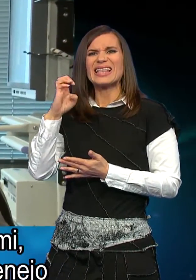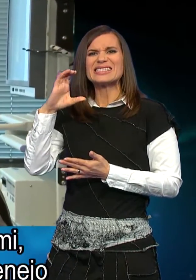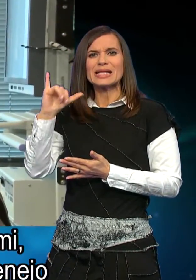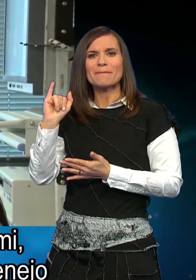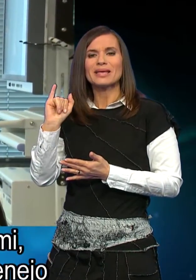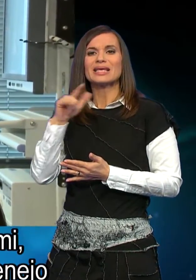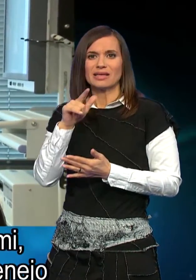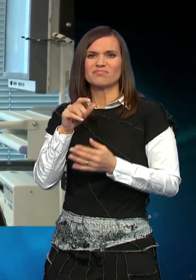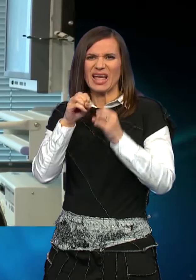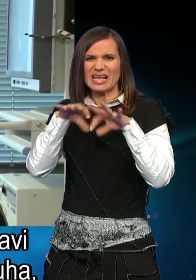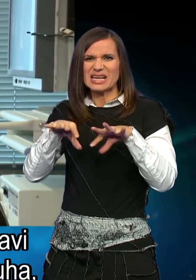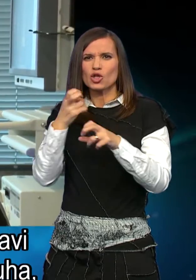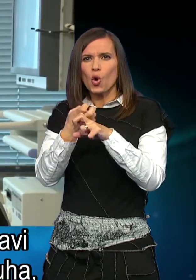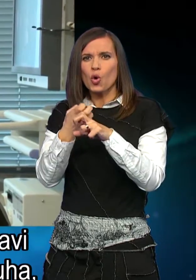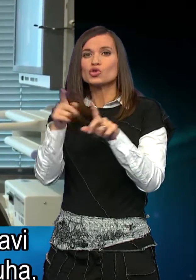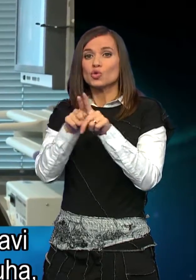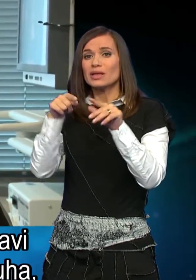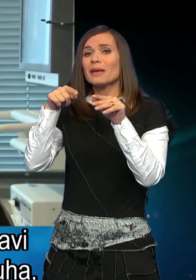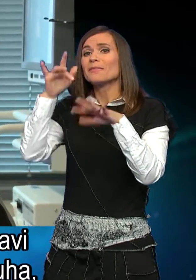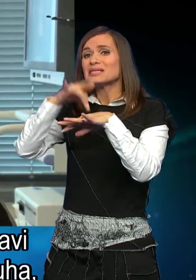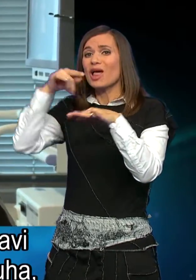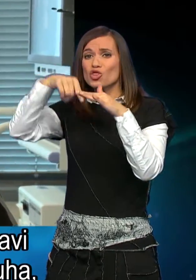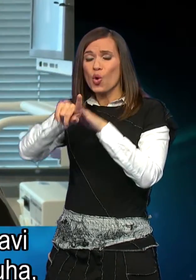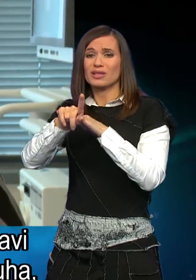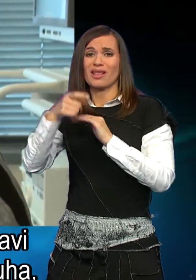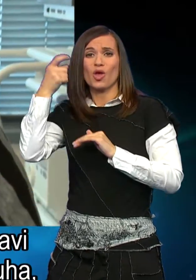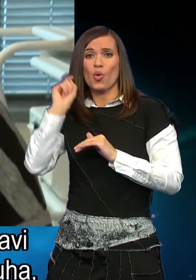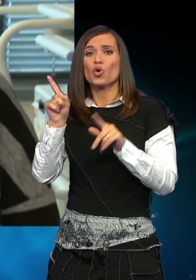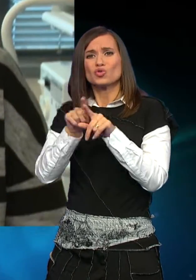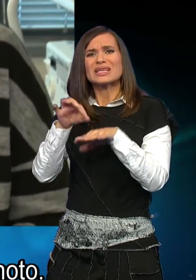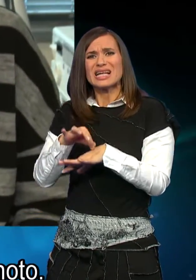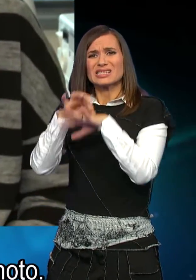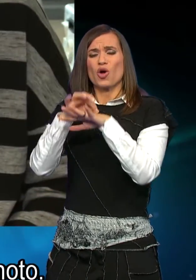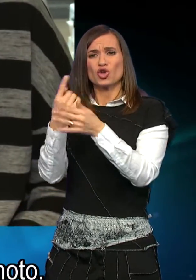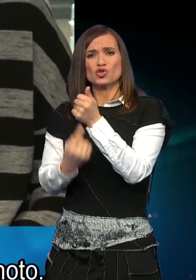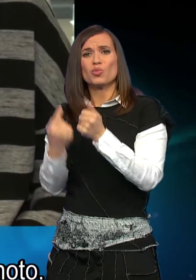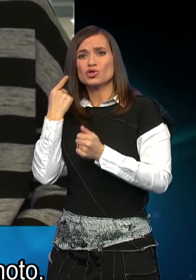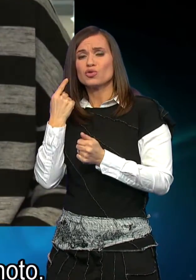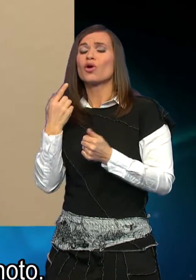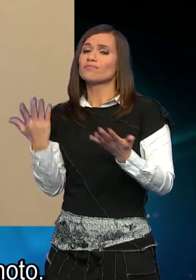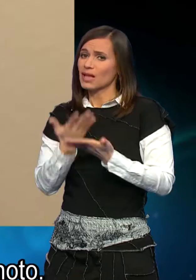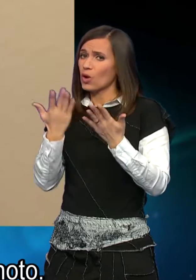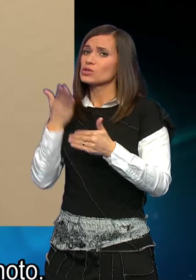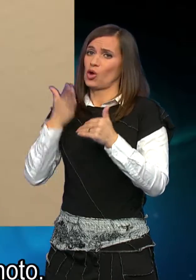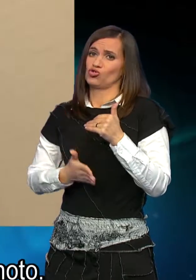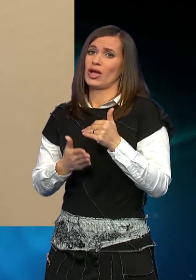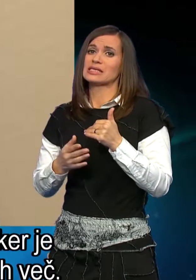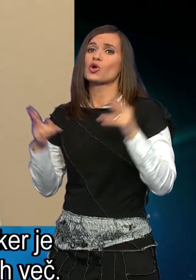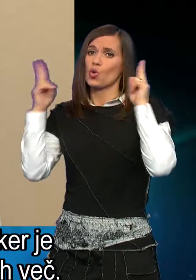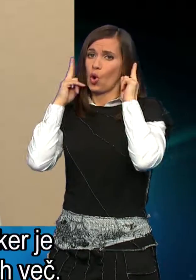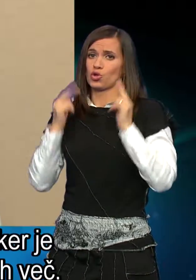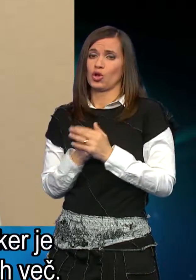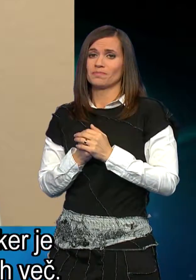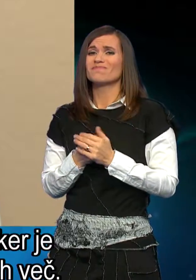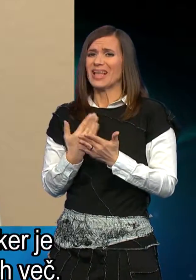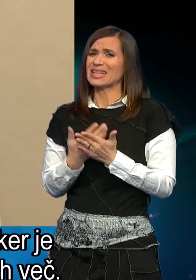kost, prizadenejo tudi notranje uho, se pravi tudi zaznavno izgubo sluha, ki se lahko konča za gluhoto. Dejstvo je, da se